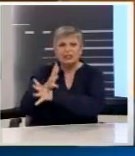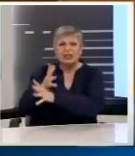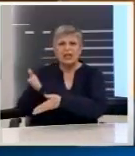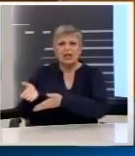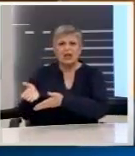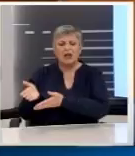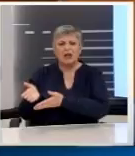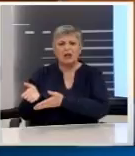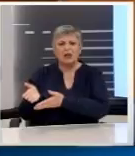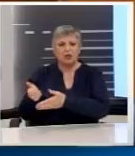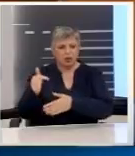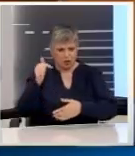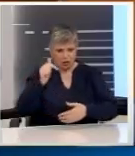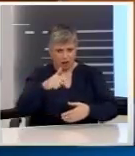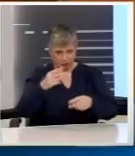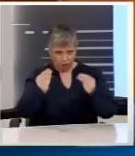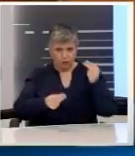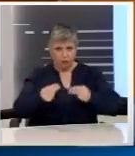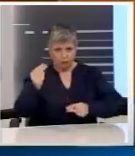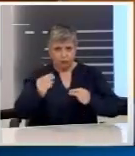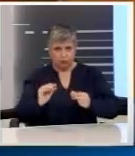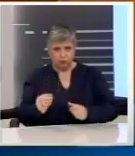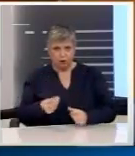Είναι πρόβλημα που τον παρέπεψε στη δικαιοσύνη.